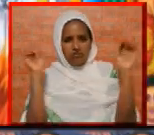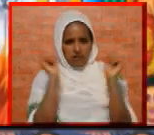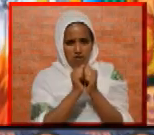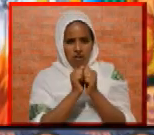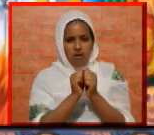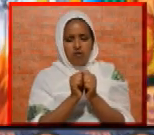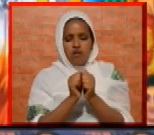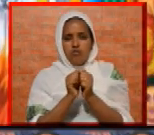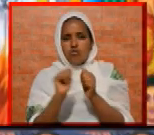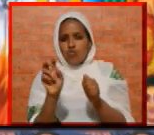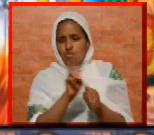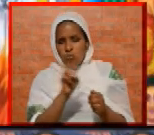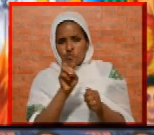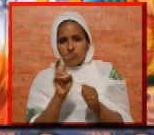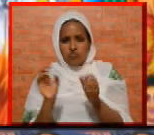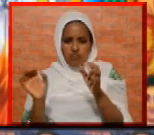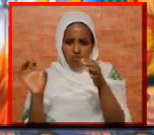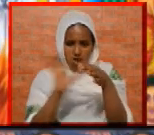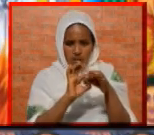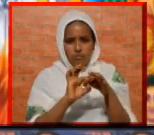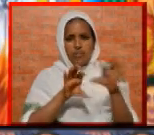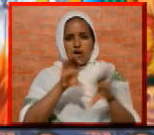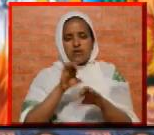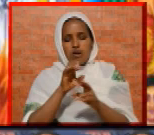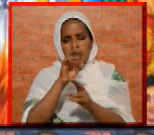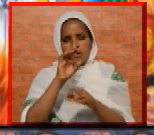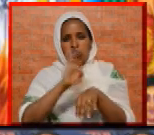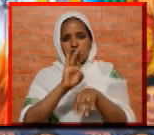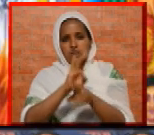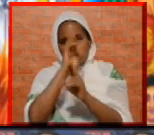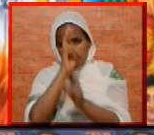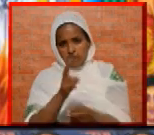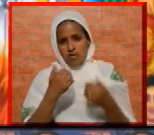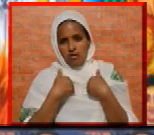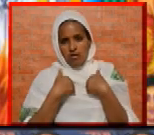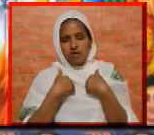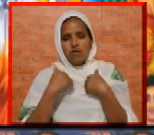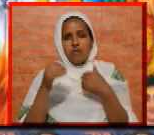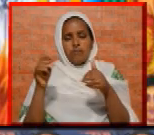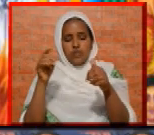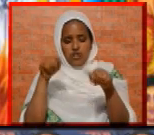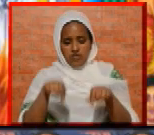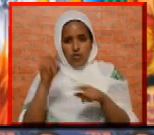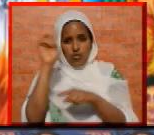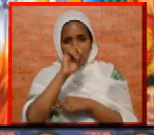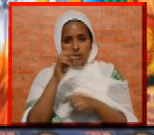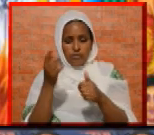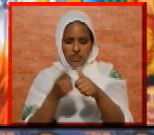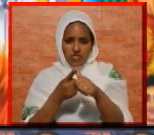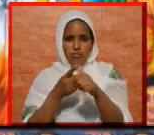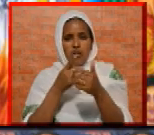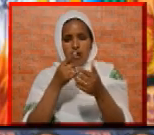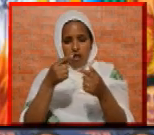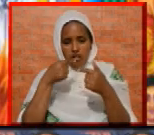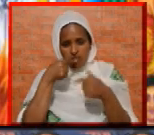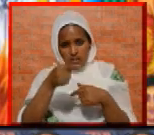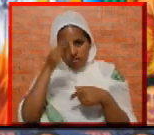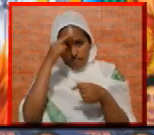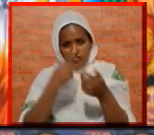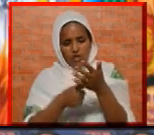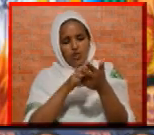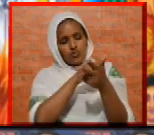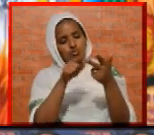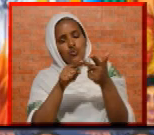ጋር አዳብላ አንድ ላይ አርጋ ታከብራለች። ለምሳሌ ዛሬ ሁለት ቅድም በመጀመሪያው